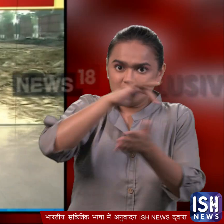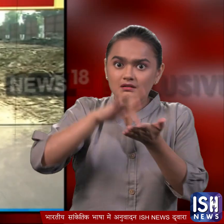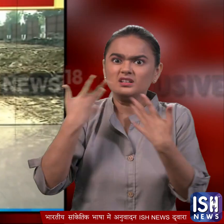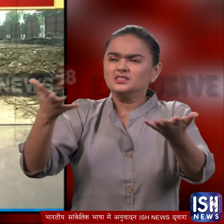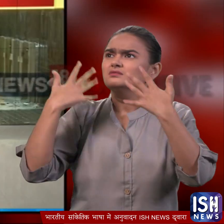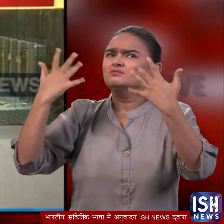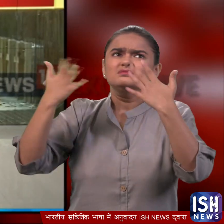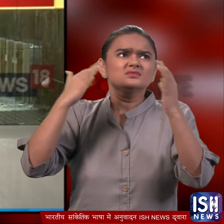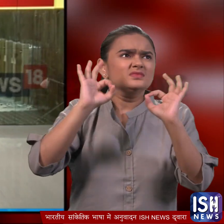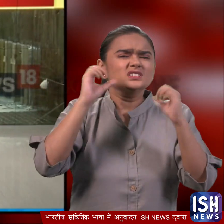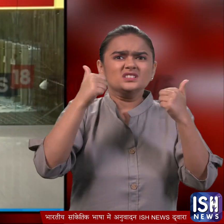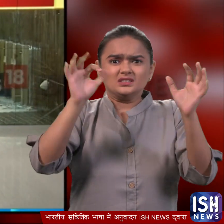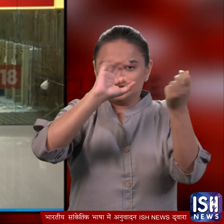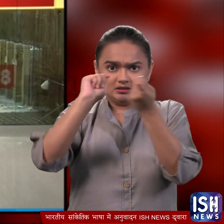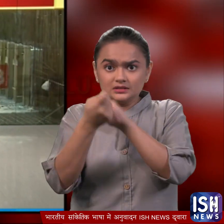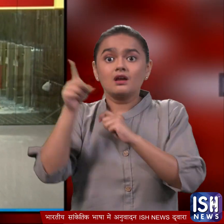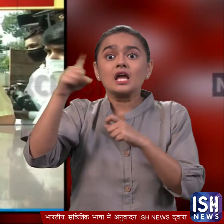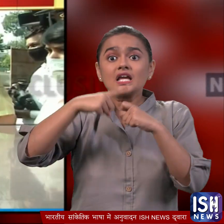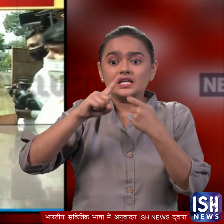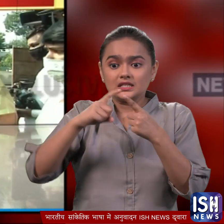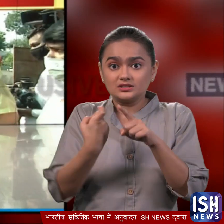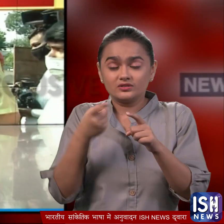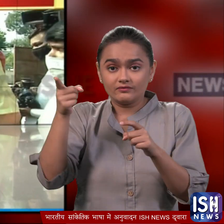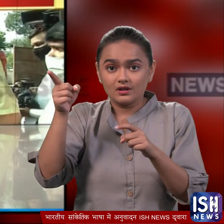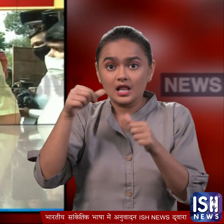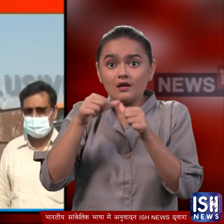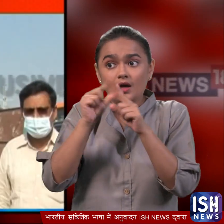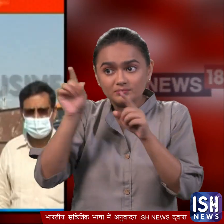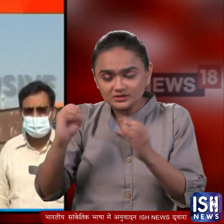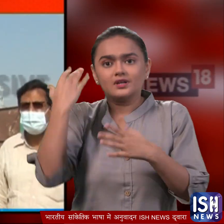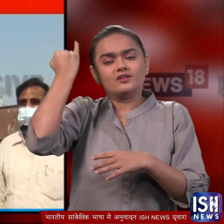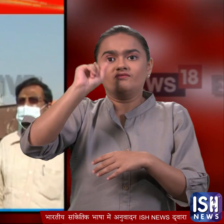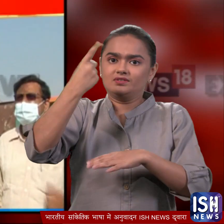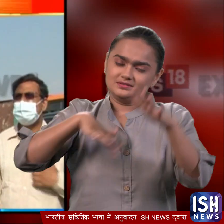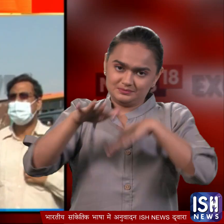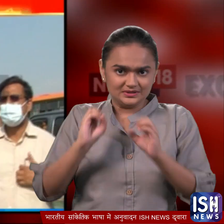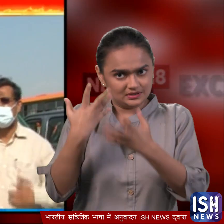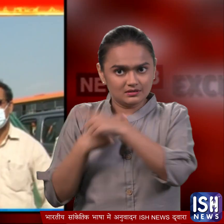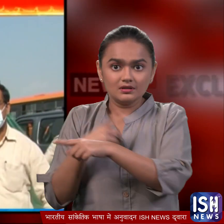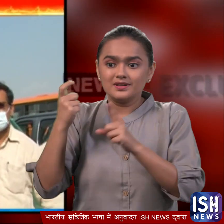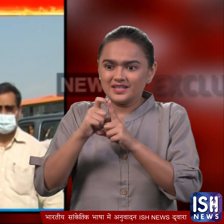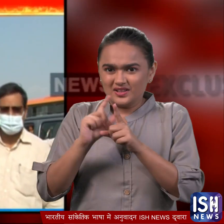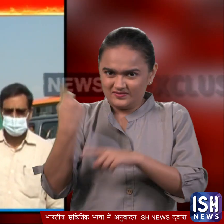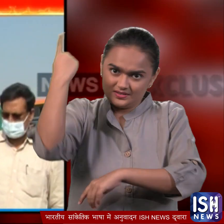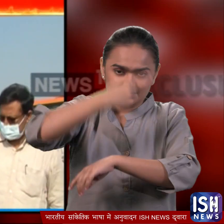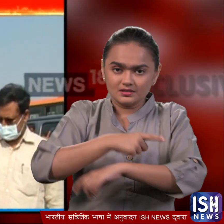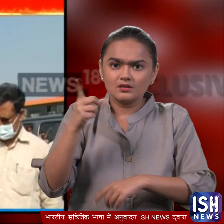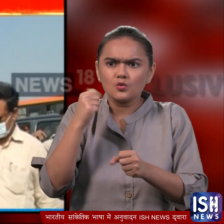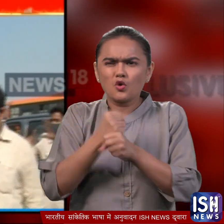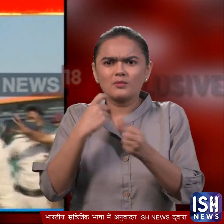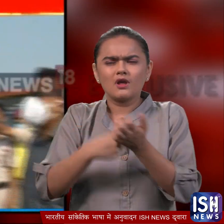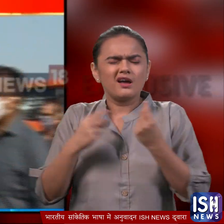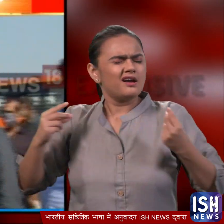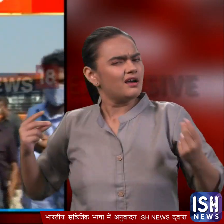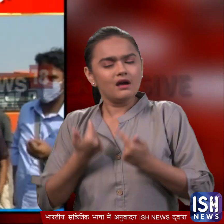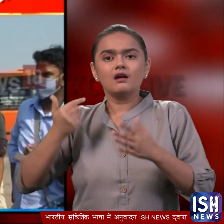राजधानी में प्रदूषण के खिलाफ केजरीवाल सरकार ने इस मुहिम की शुरुआत की, जिसके पहले ही दिन दिल्ली के पर्यावरण मंत्री